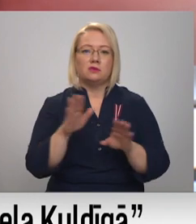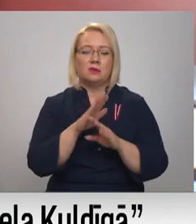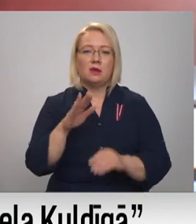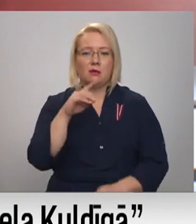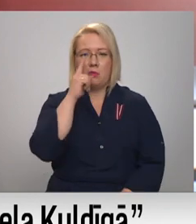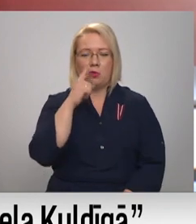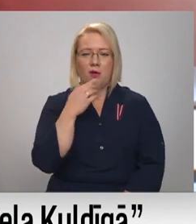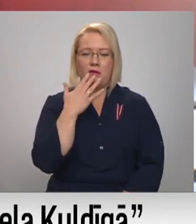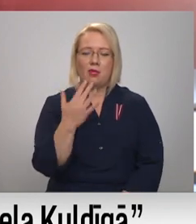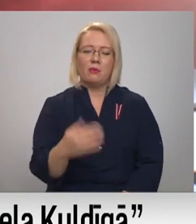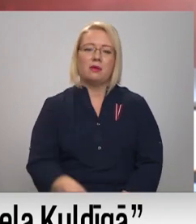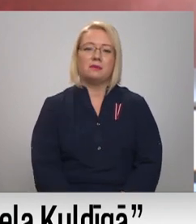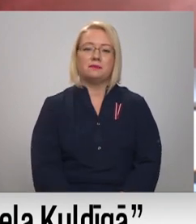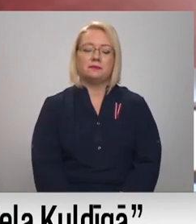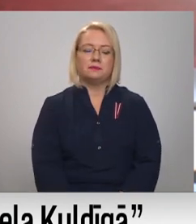crepuscular,